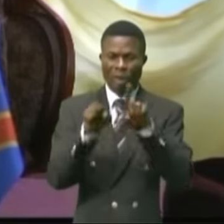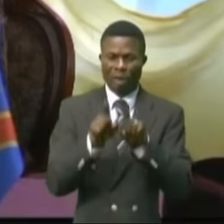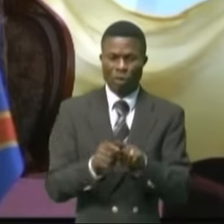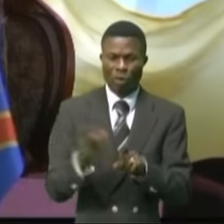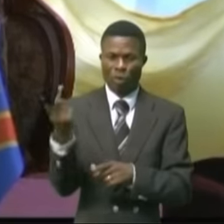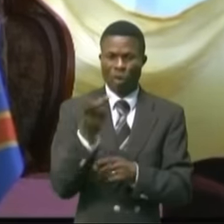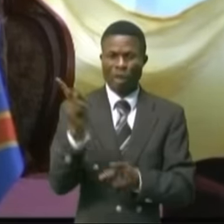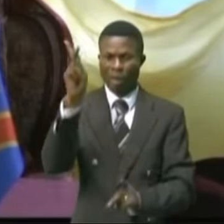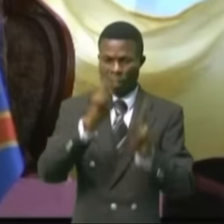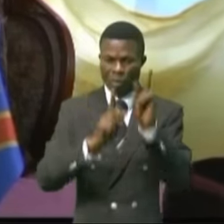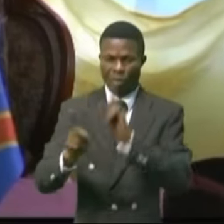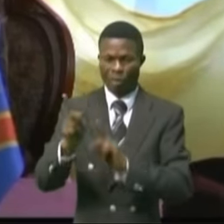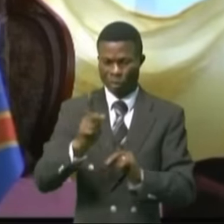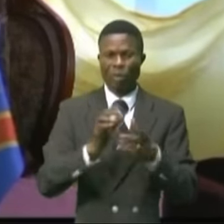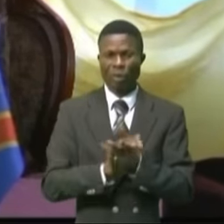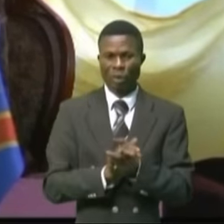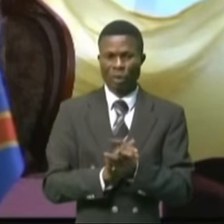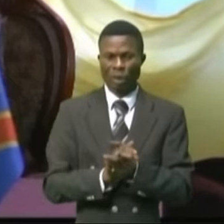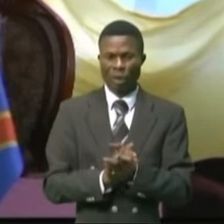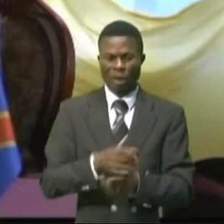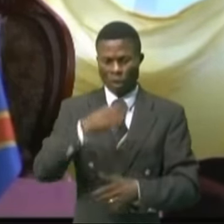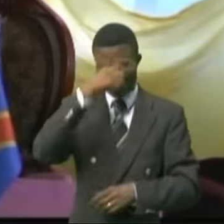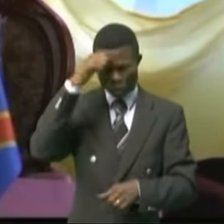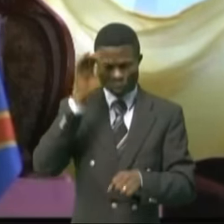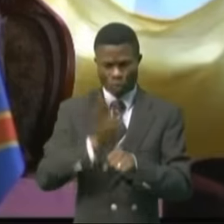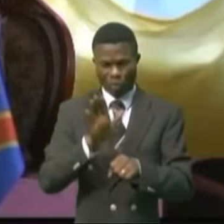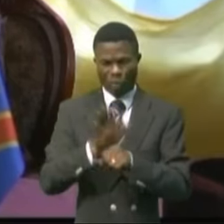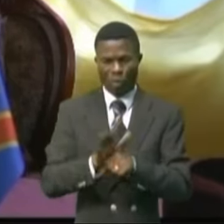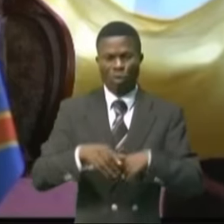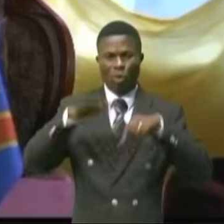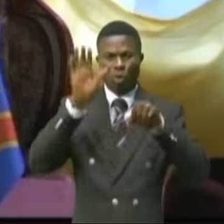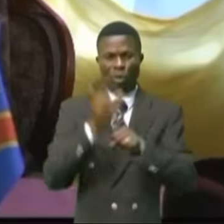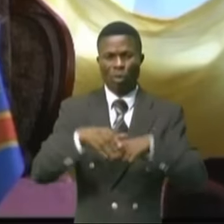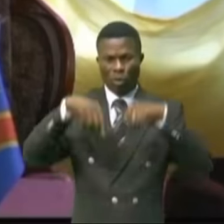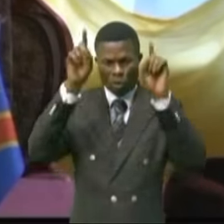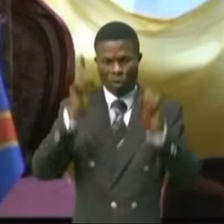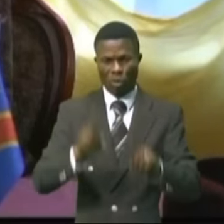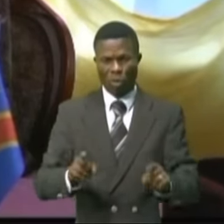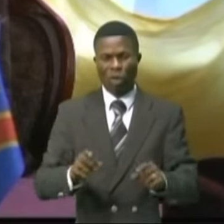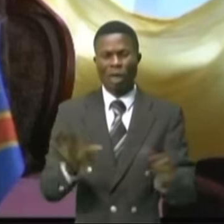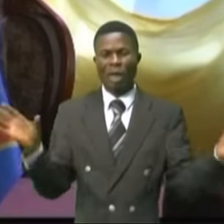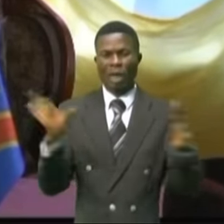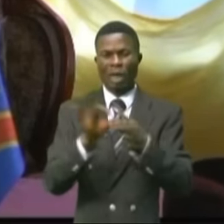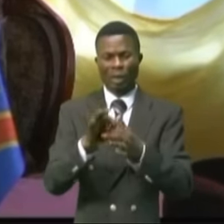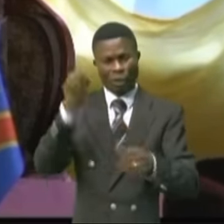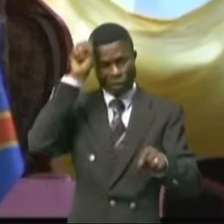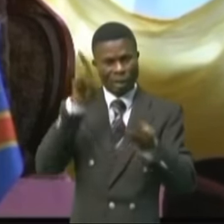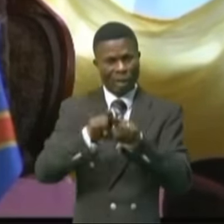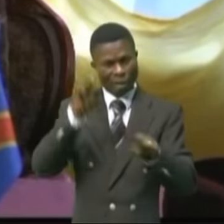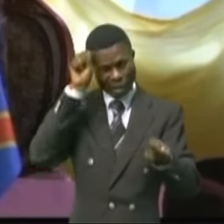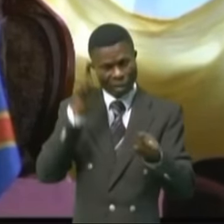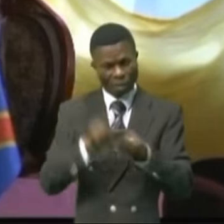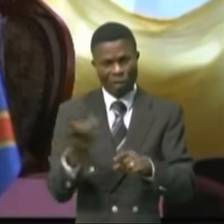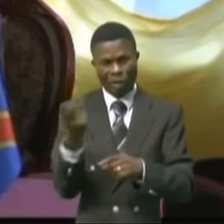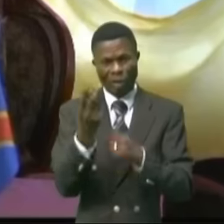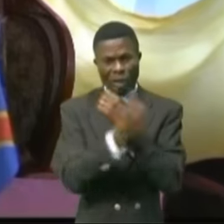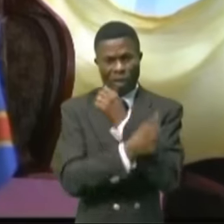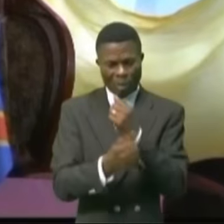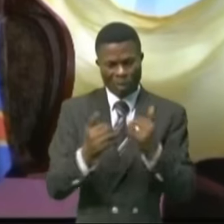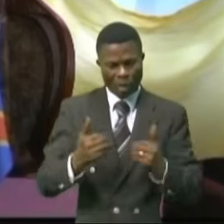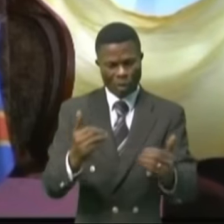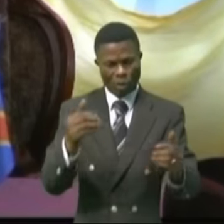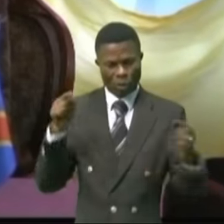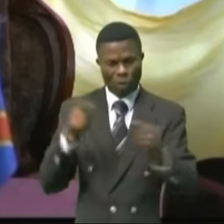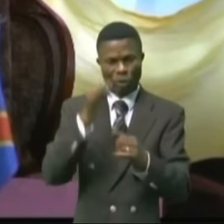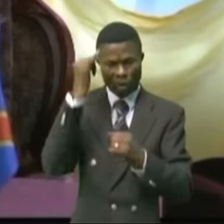ont été frères, ça fait des années et des années. Cette fraternité doit continuer jusqu'à la fin.